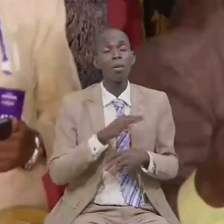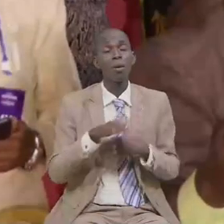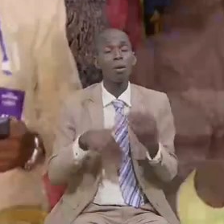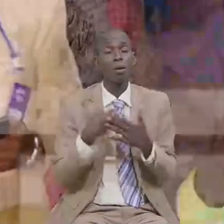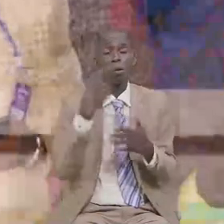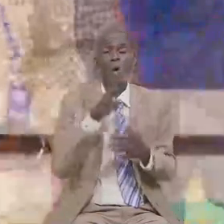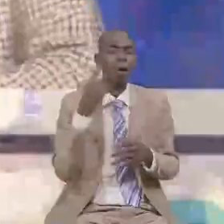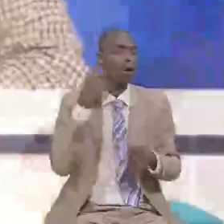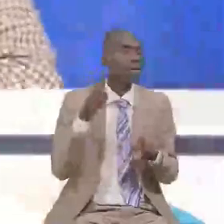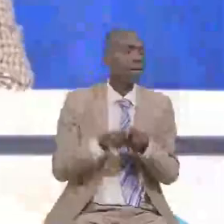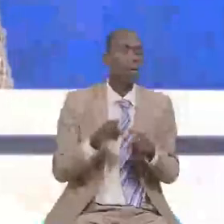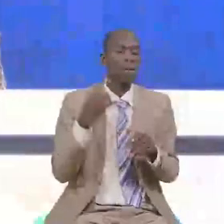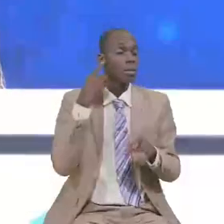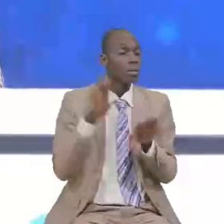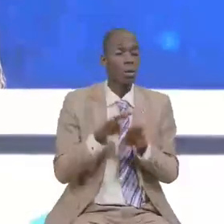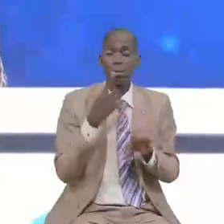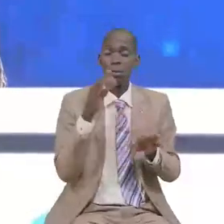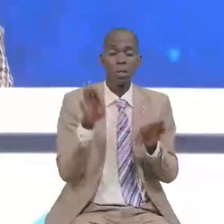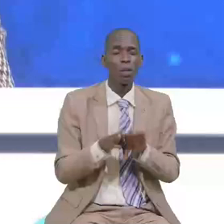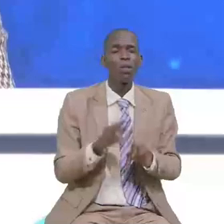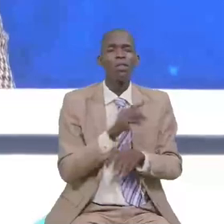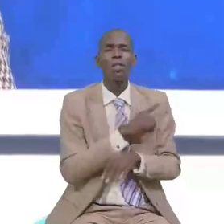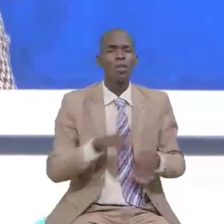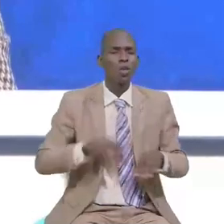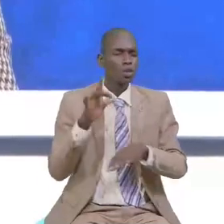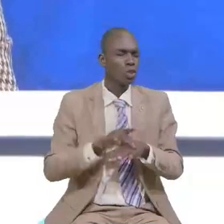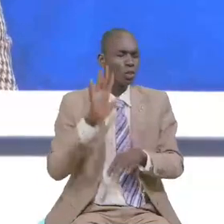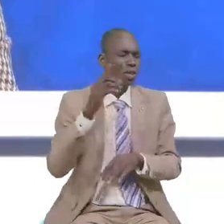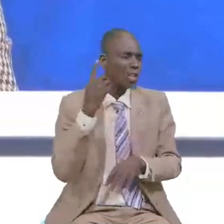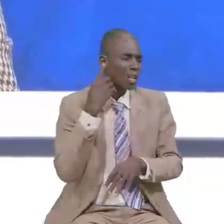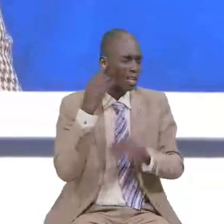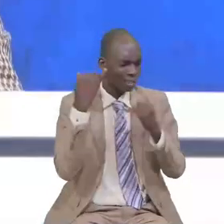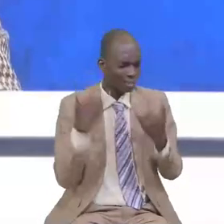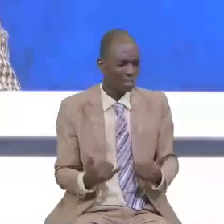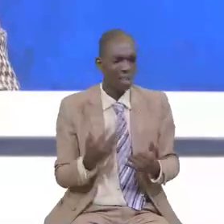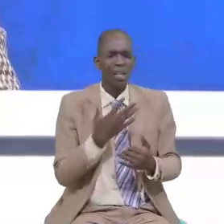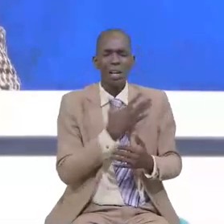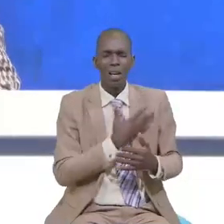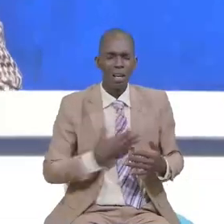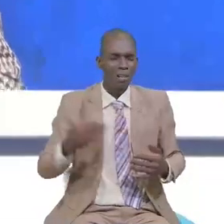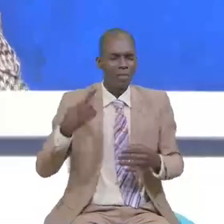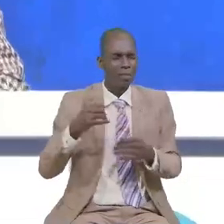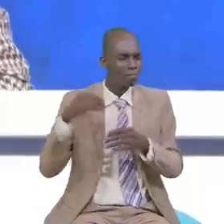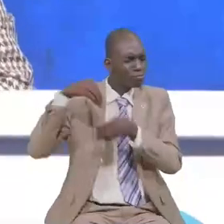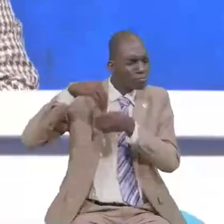Et les sourds-muets, que le Seigneur touche votre